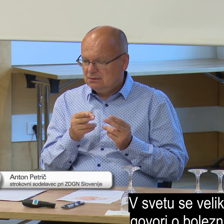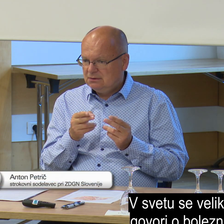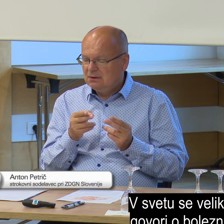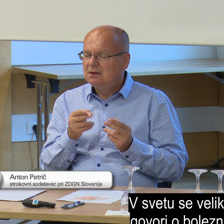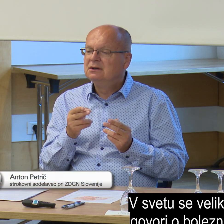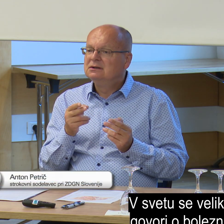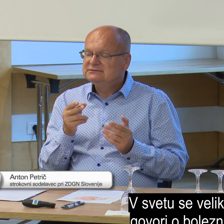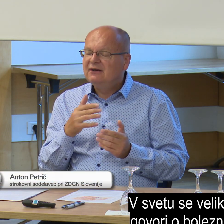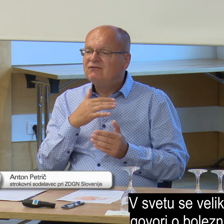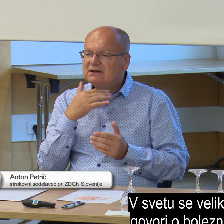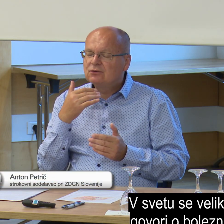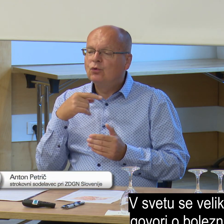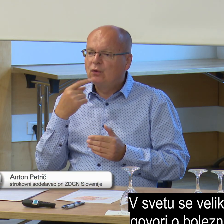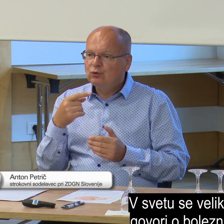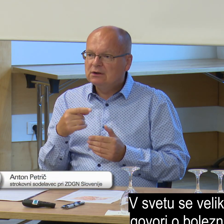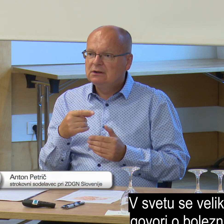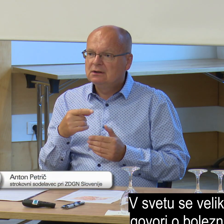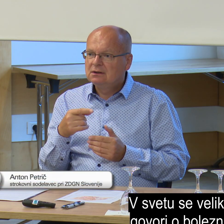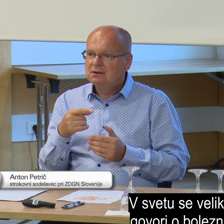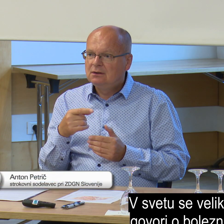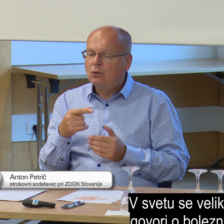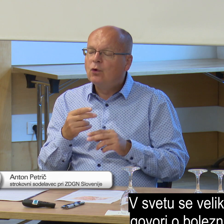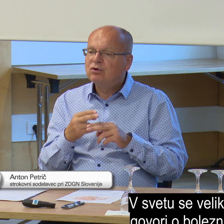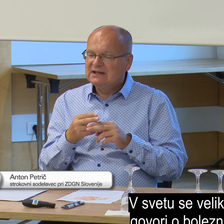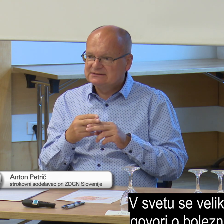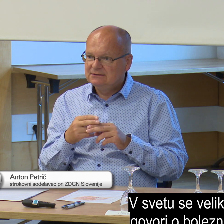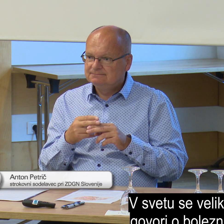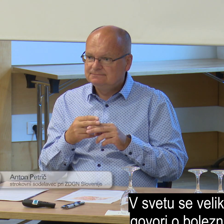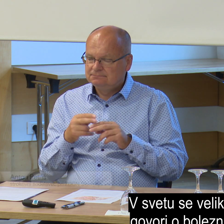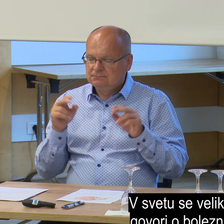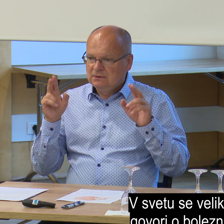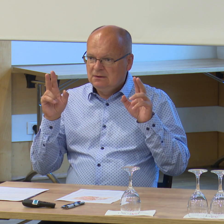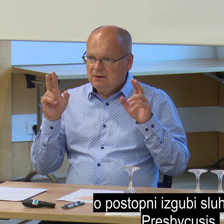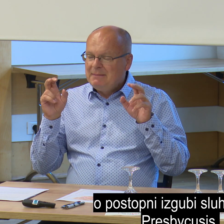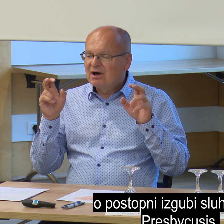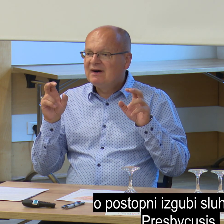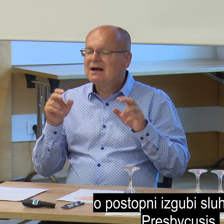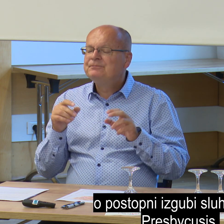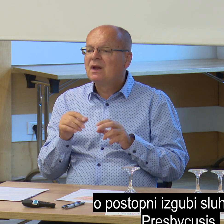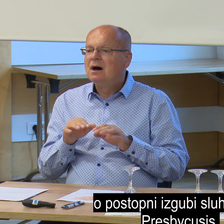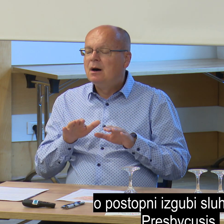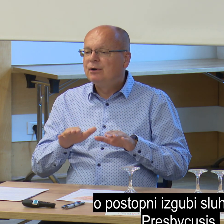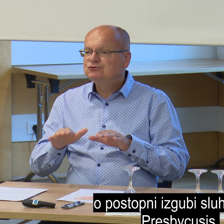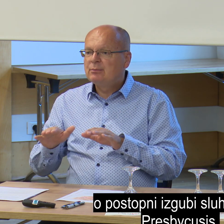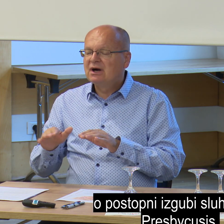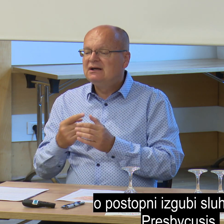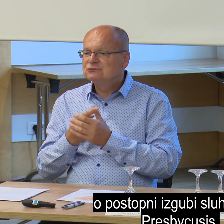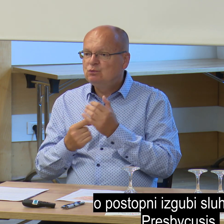Torej, v svetu se veliko govori o bolezni